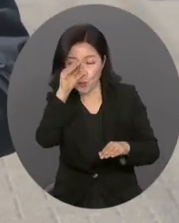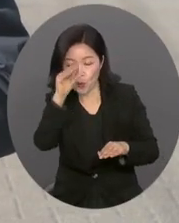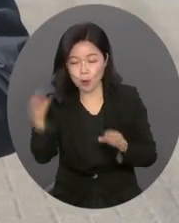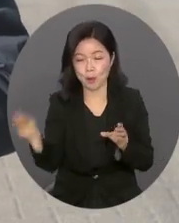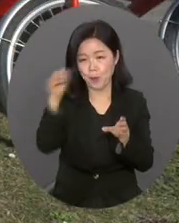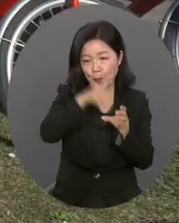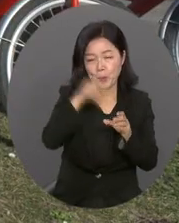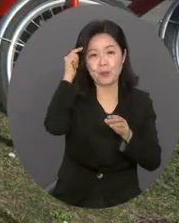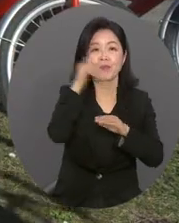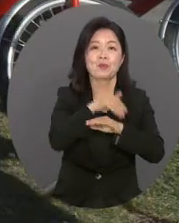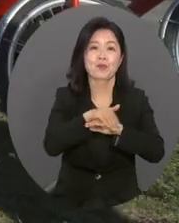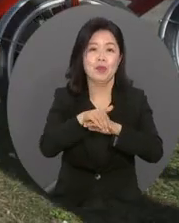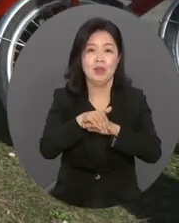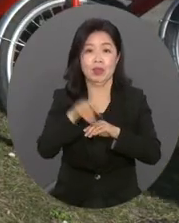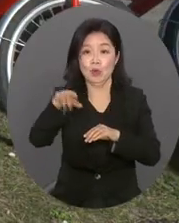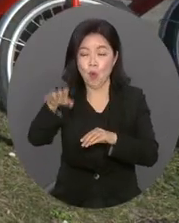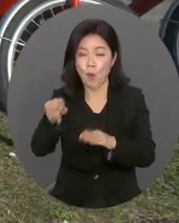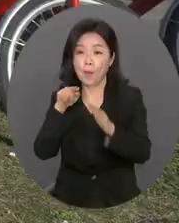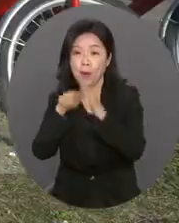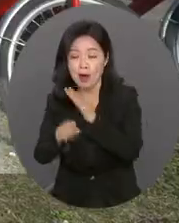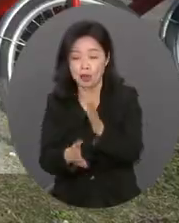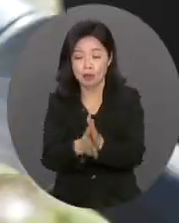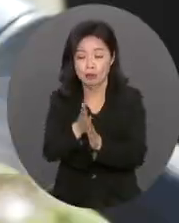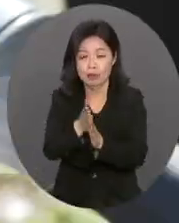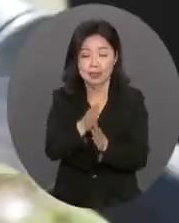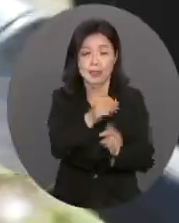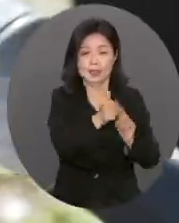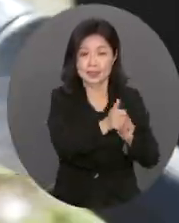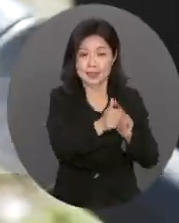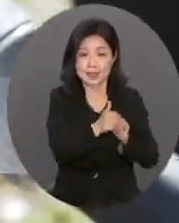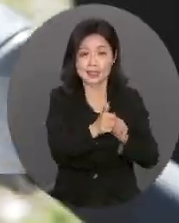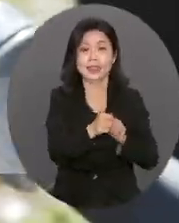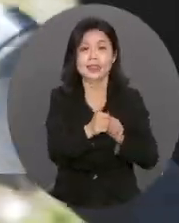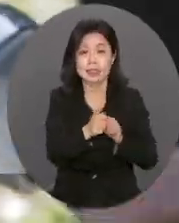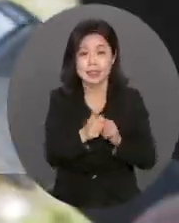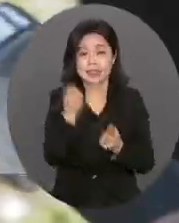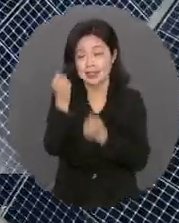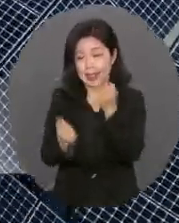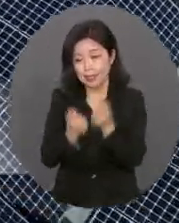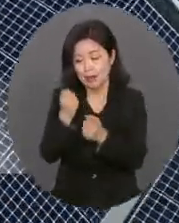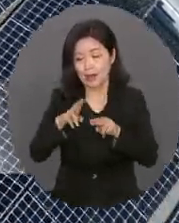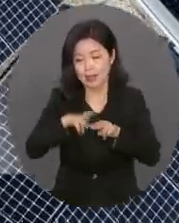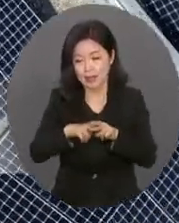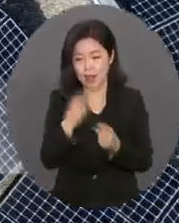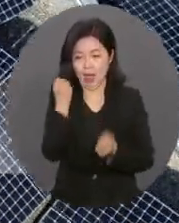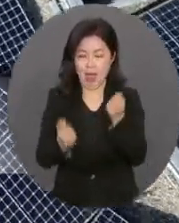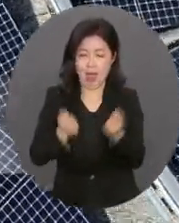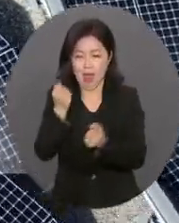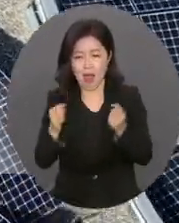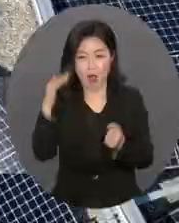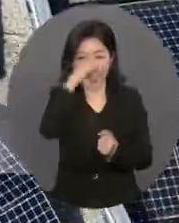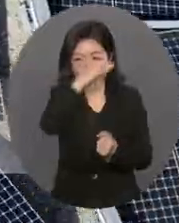접목시킨다는 구상입니다. 프라이부르크를 방문한 순천시장 일행은 프릴러라는 공용 자전거를 직접 타고 달리면서